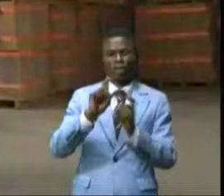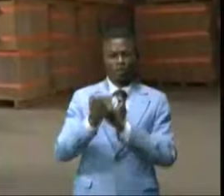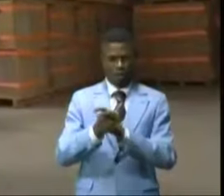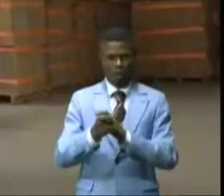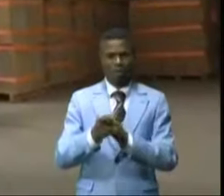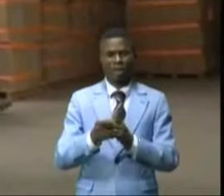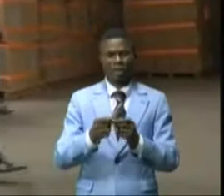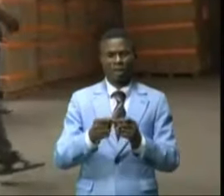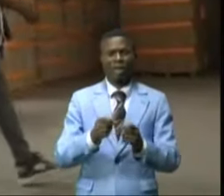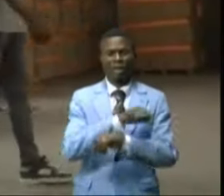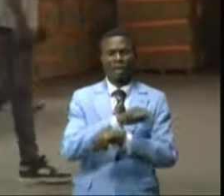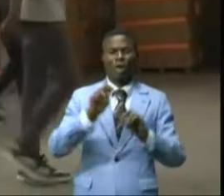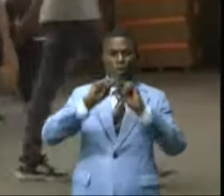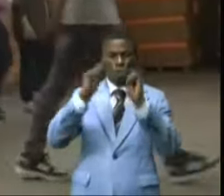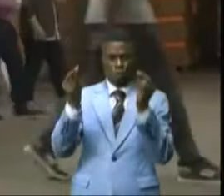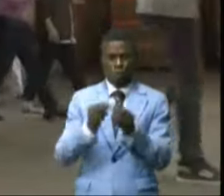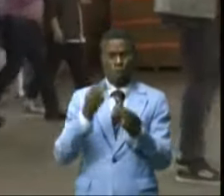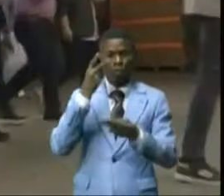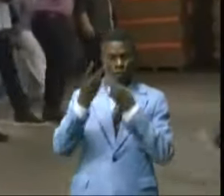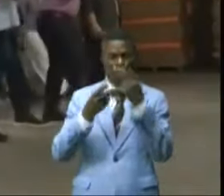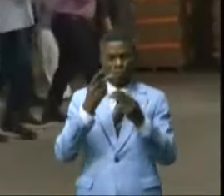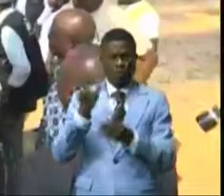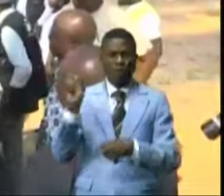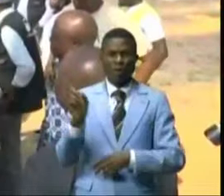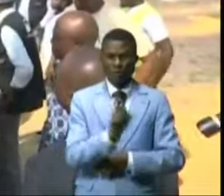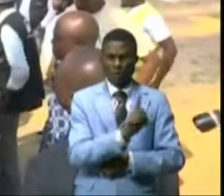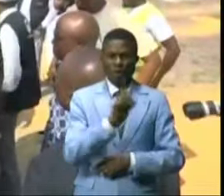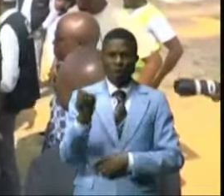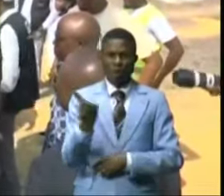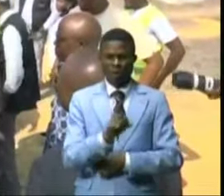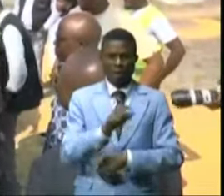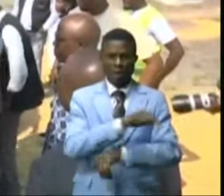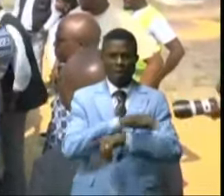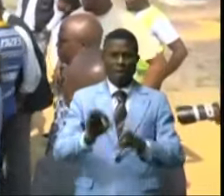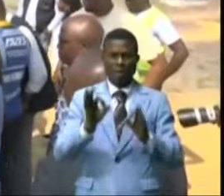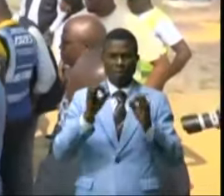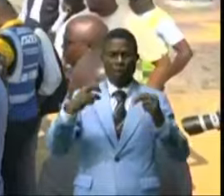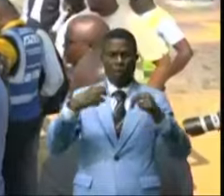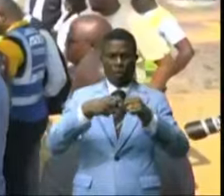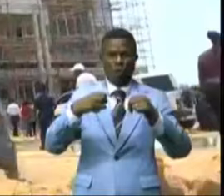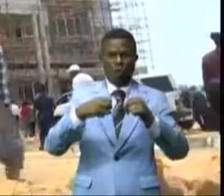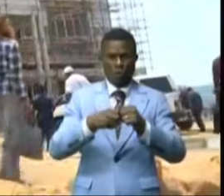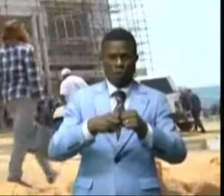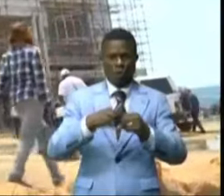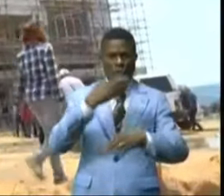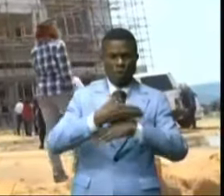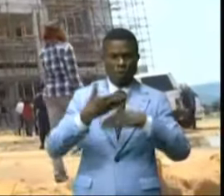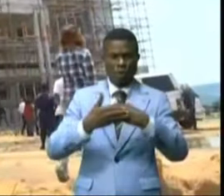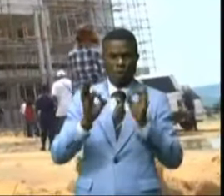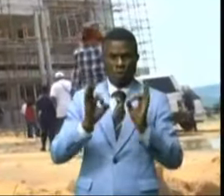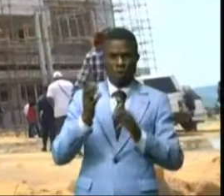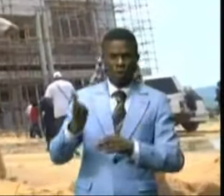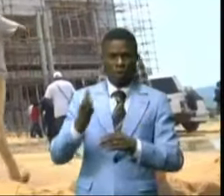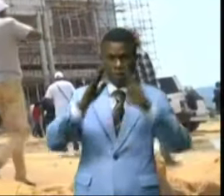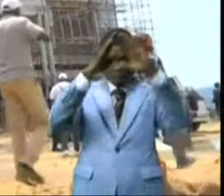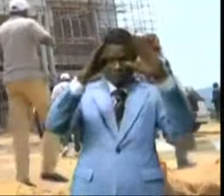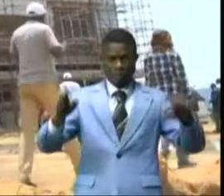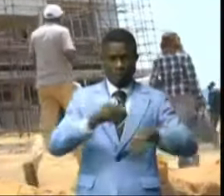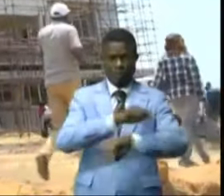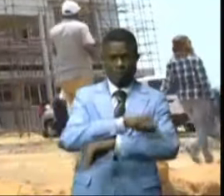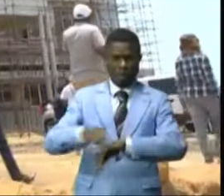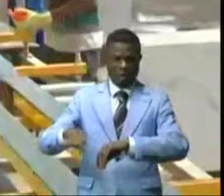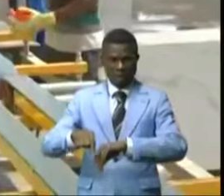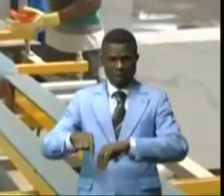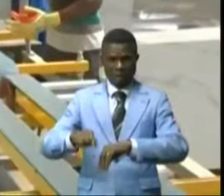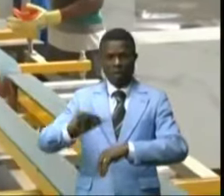surtout... La délégation a visité tour à tour la nouvelle cabine d'électricité en cours de construction, les bâtiments administratifs